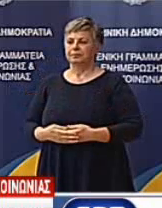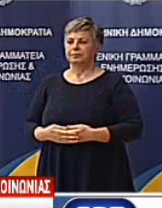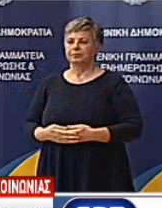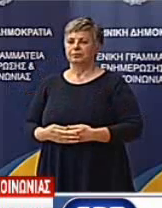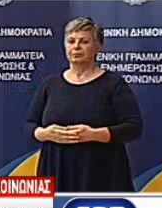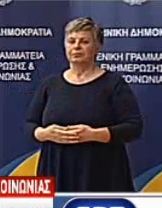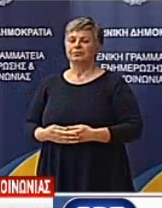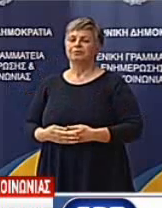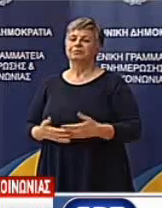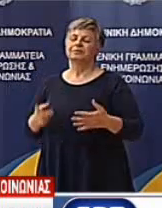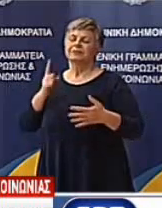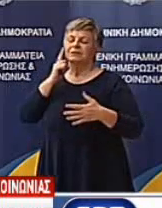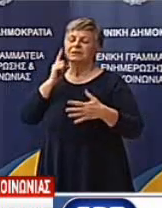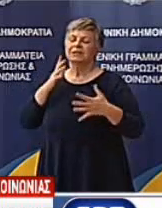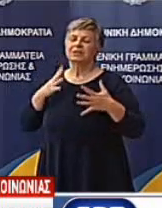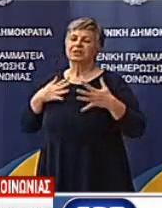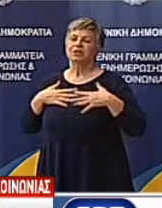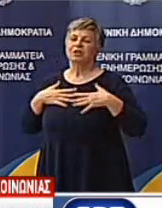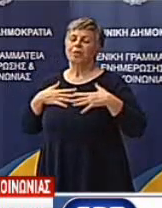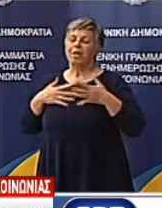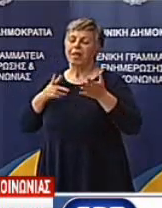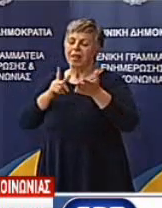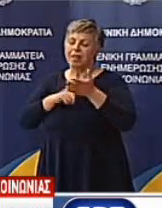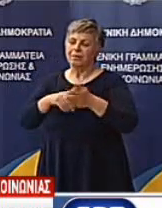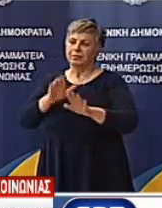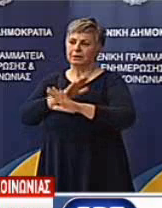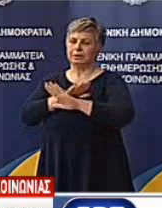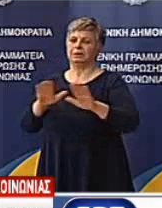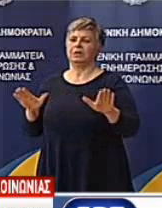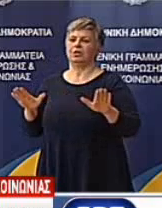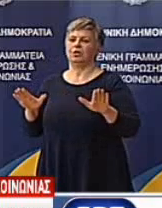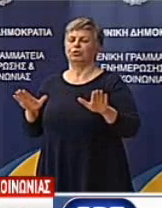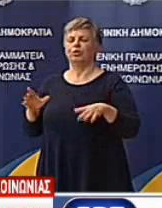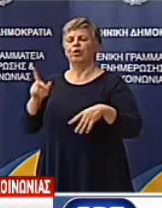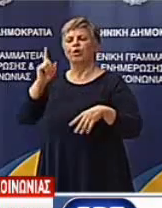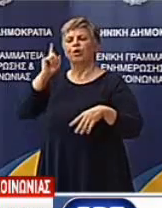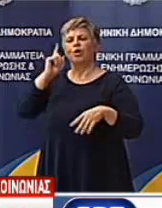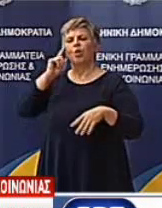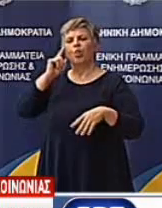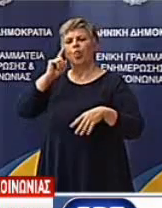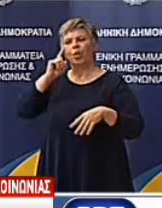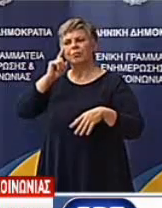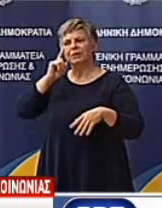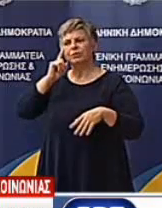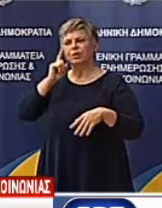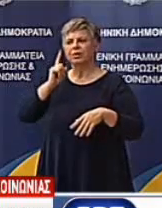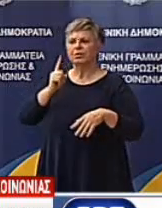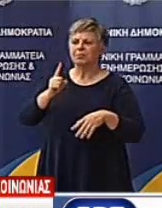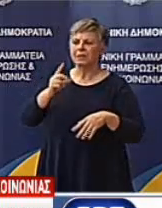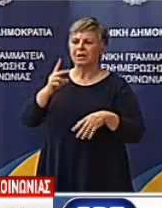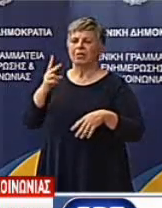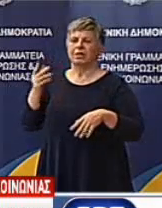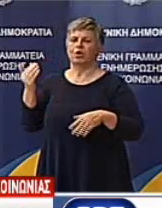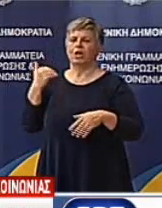Συγγνώμη, αλλά θα πρέπει να βάλουμε ένα τέλος, νομίζω, στις επόμενες 1-2. Και